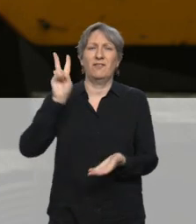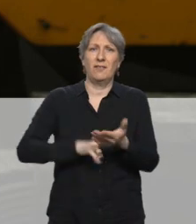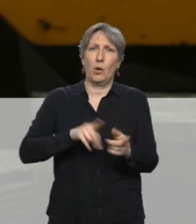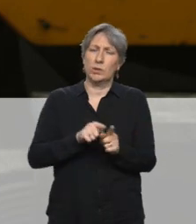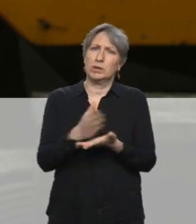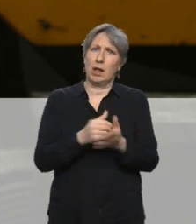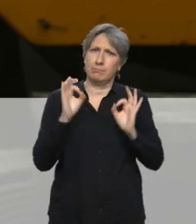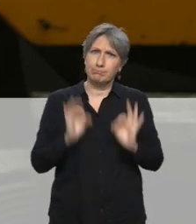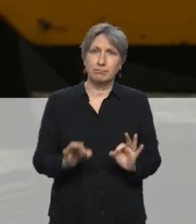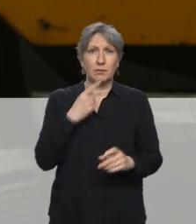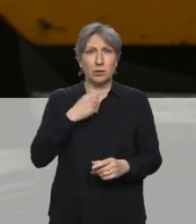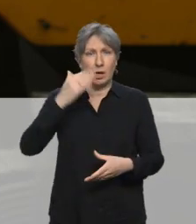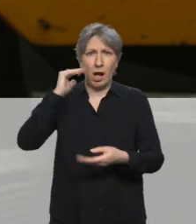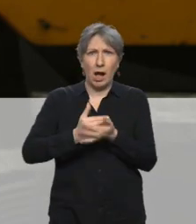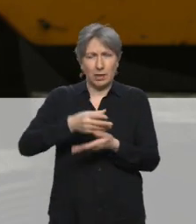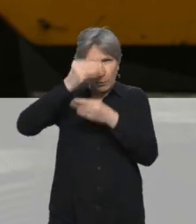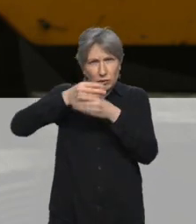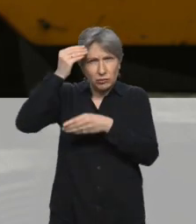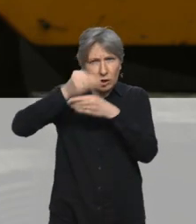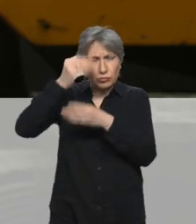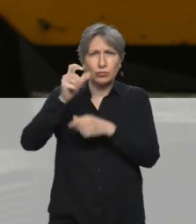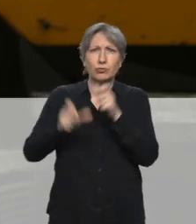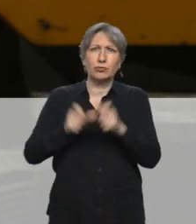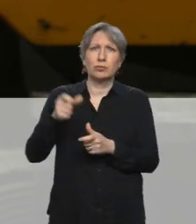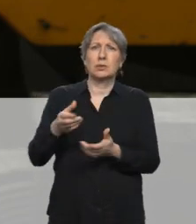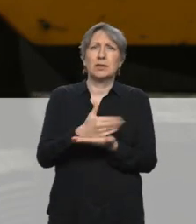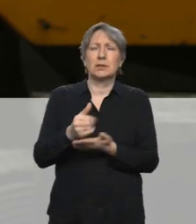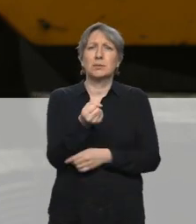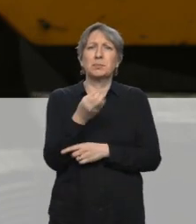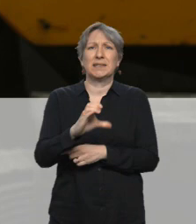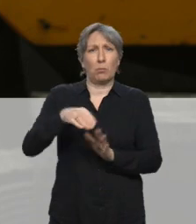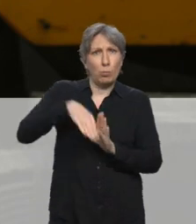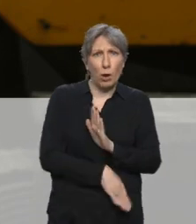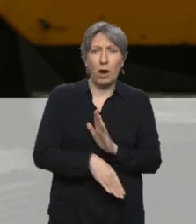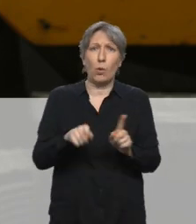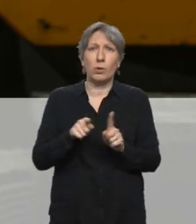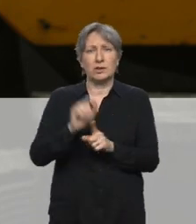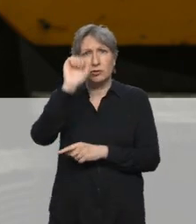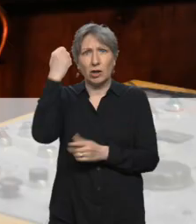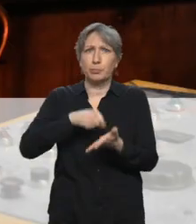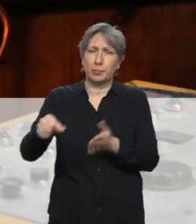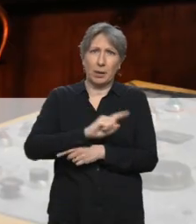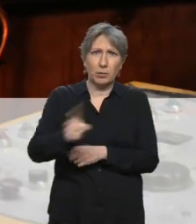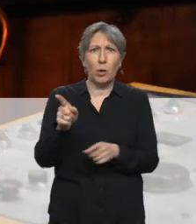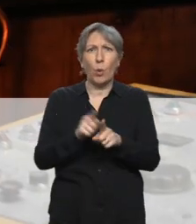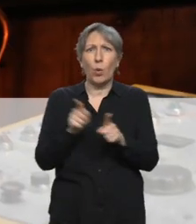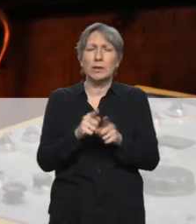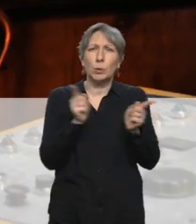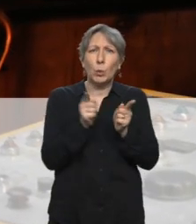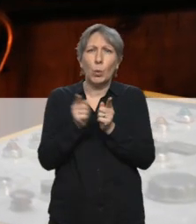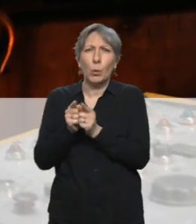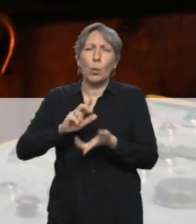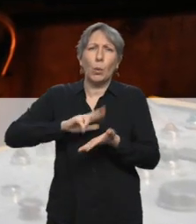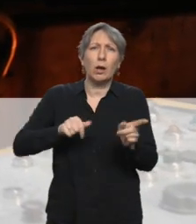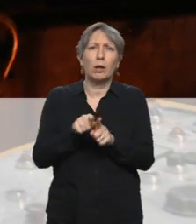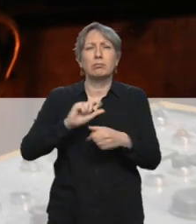Cela signifie la fin des apprentissages payés en dessous du SMIC, des stages non rémunérés et des contrats de travail précaires et ubérisés. Au-delà de ça, nous